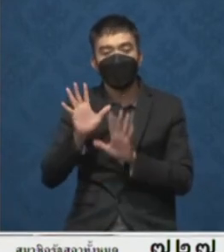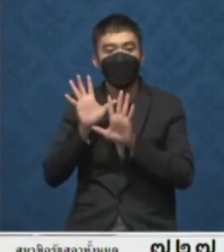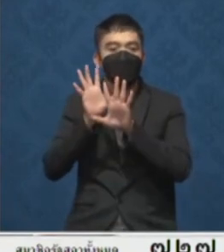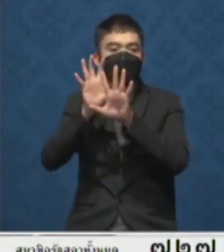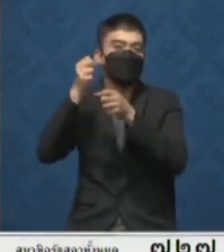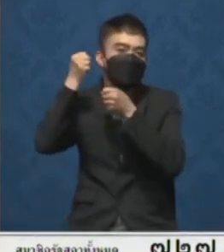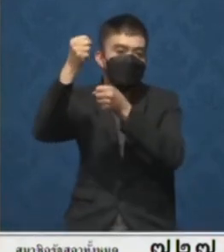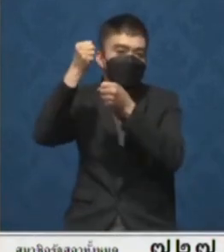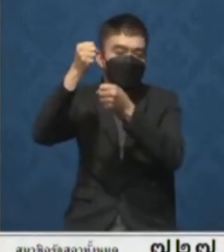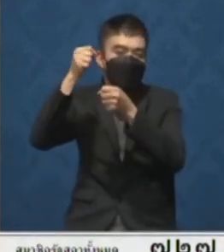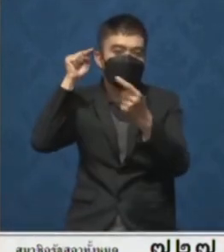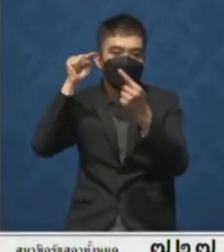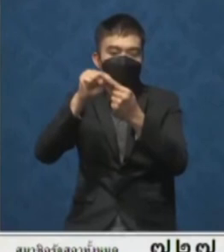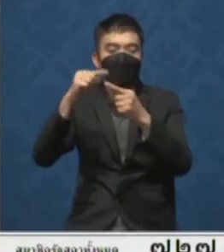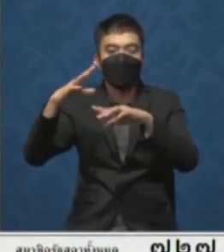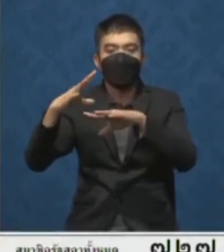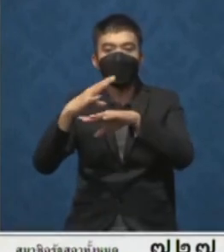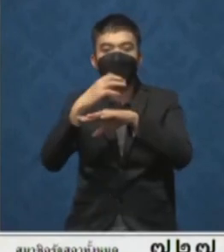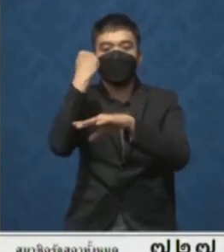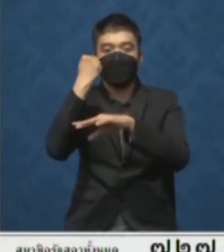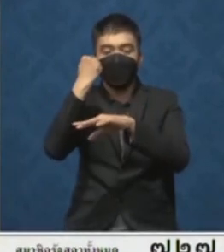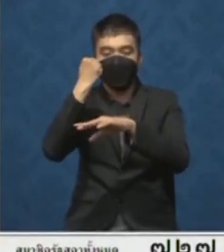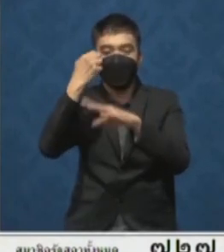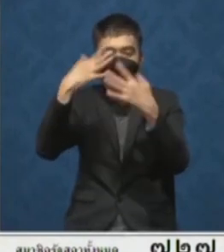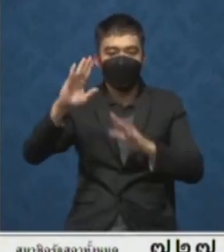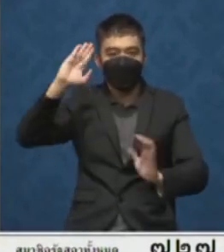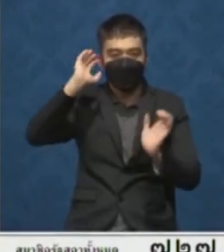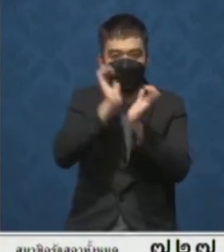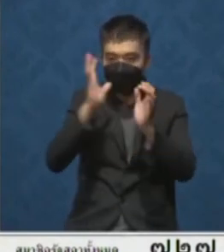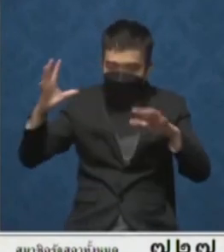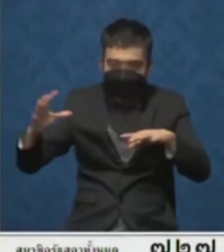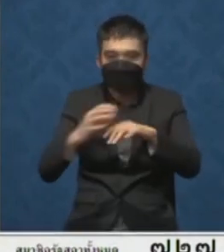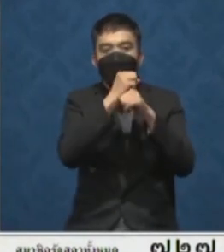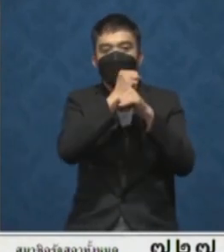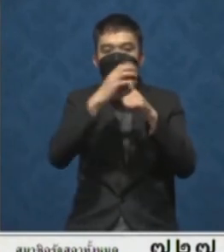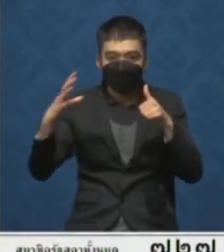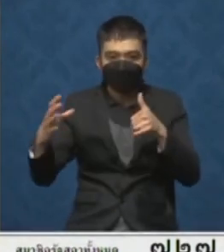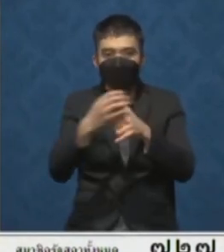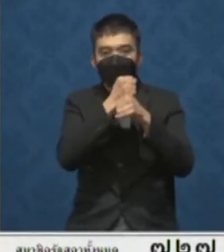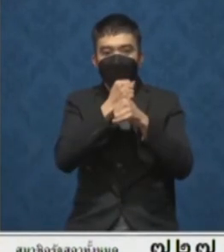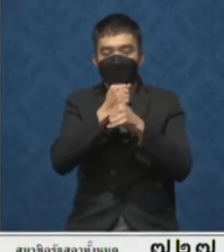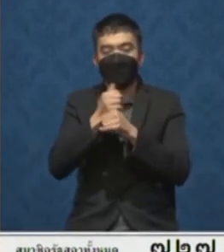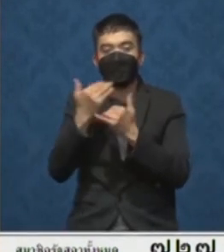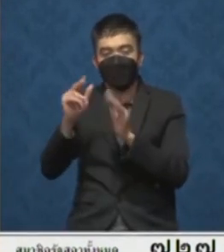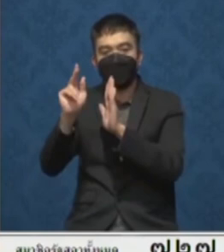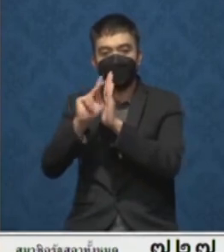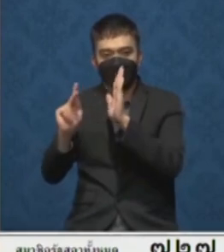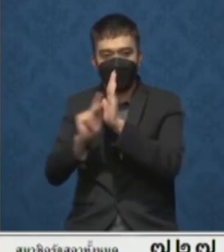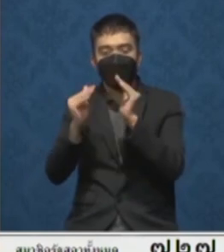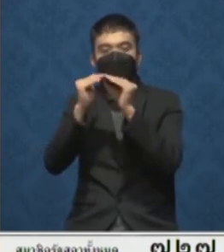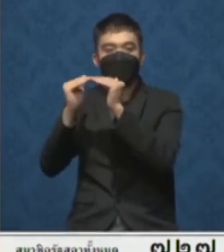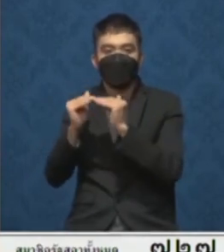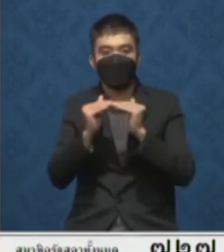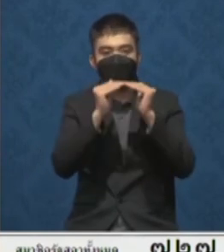การเมืองแล้วถูกดำเนินคดีเป็นจำนวนมากข้อมูลจากศูนย์ทนายความเพื่อสิทธิมนุษยชนระบุว่าตั้งแ